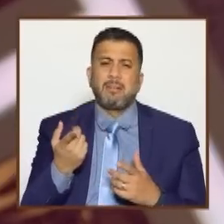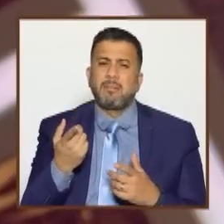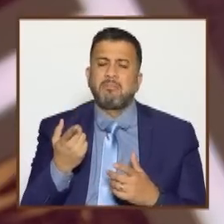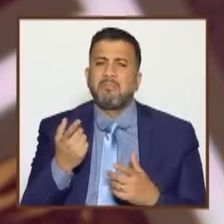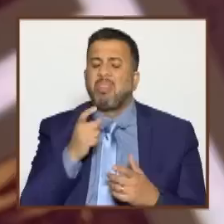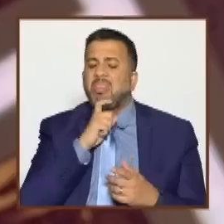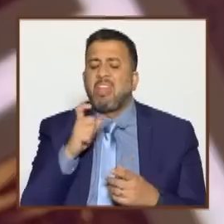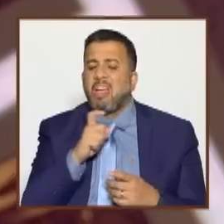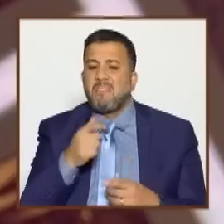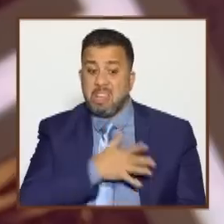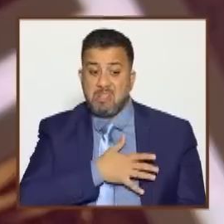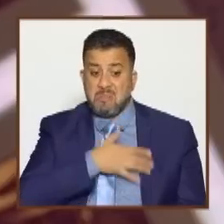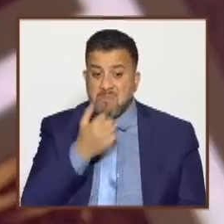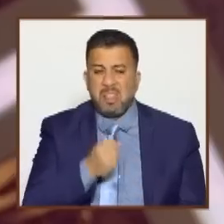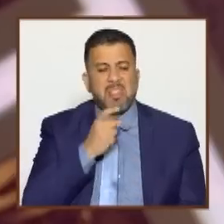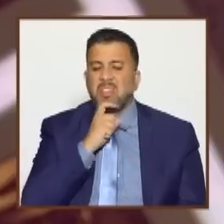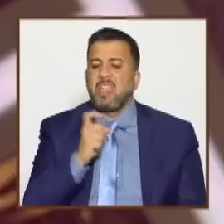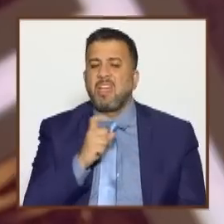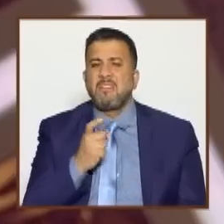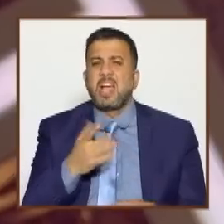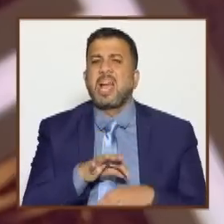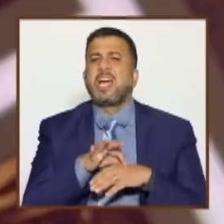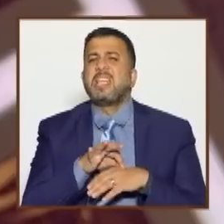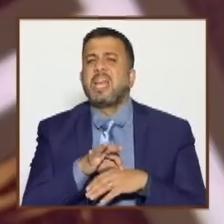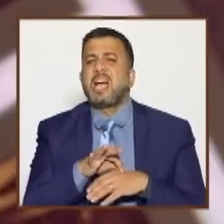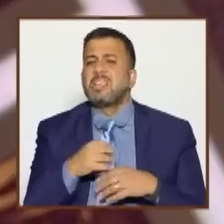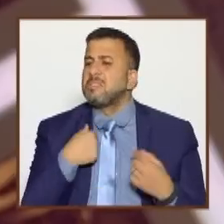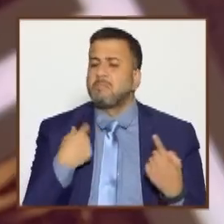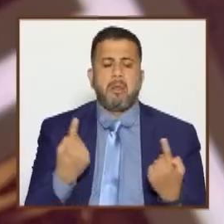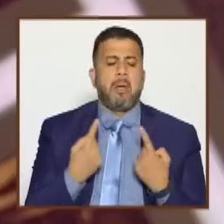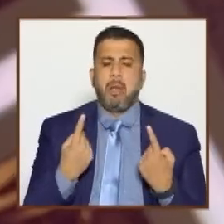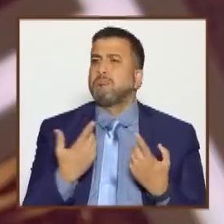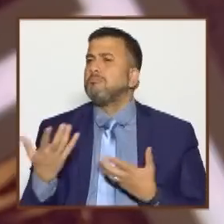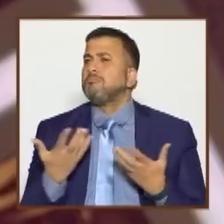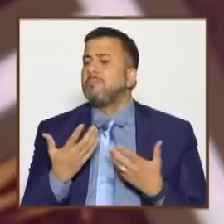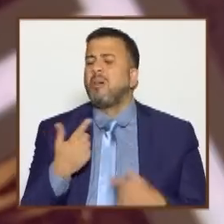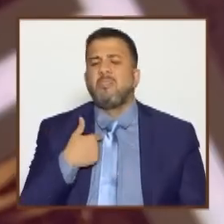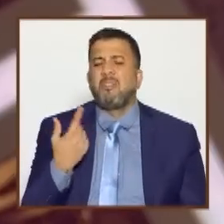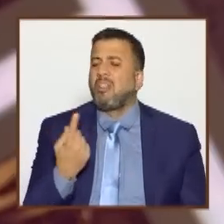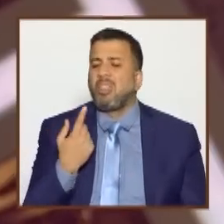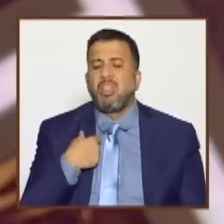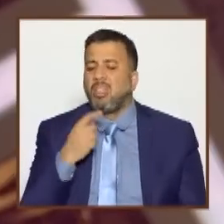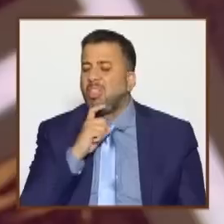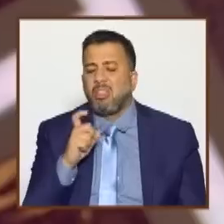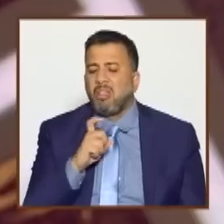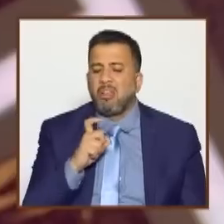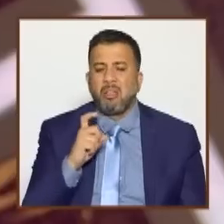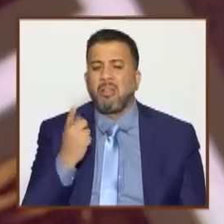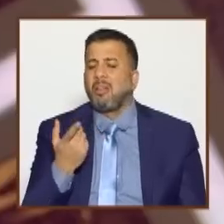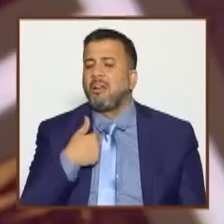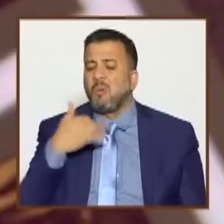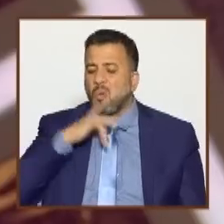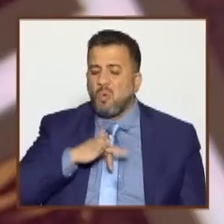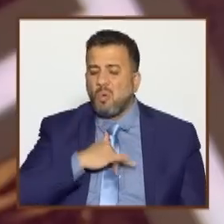تكونين أمام الناس يعني مو طبيعية، احرصي على أن تكوني طبيعية، لكن تقول أحيانا ما أستطيع، وتسأل أيضا